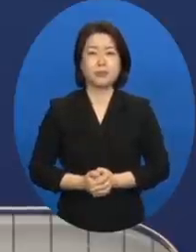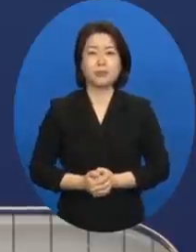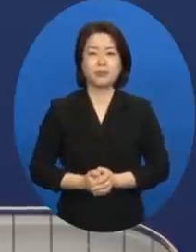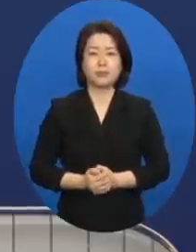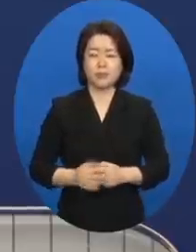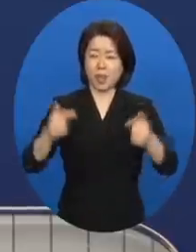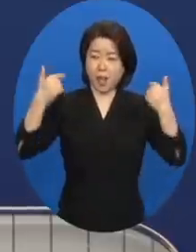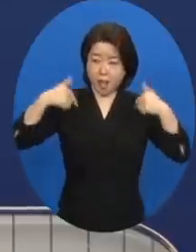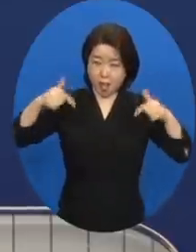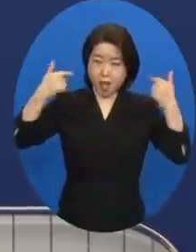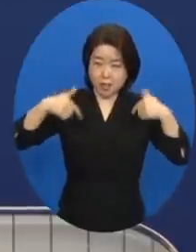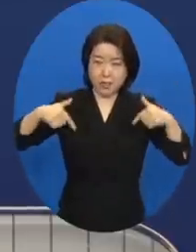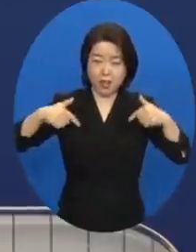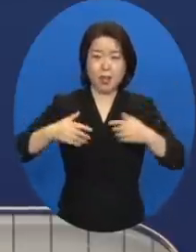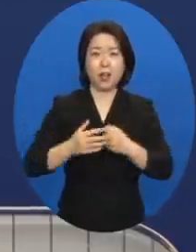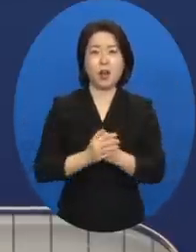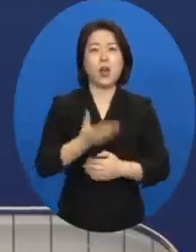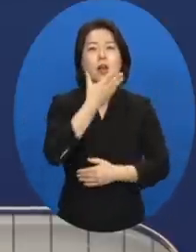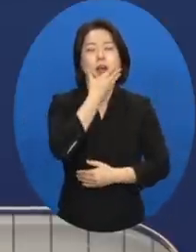항상